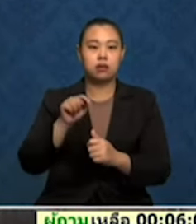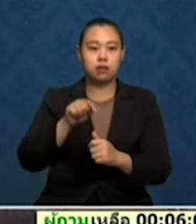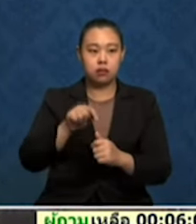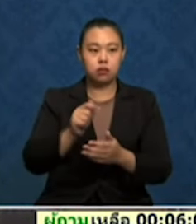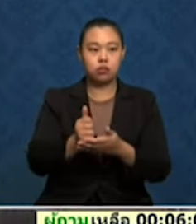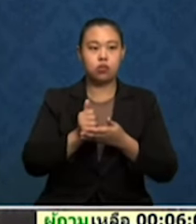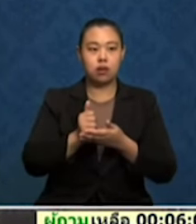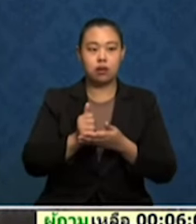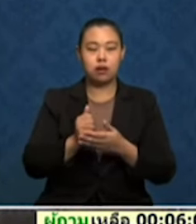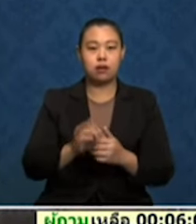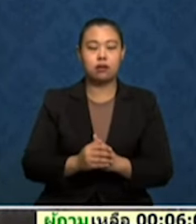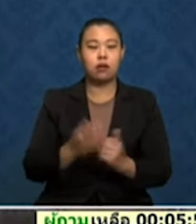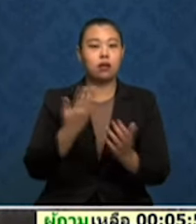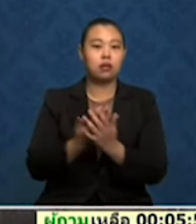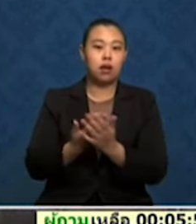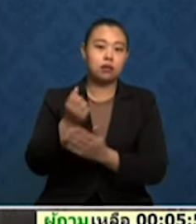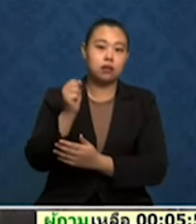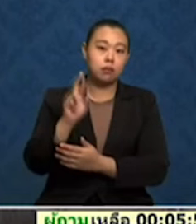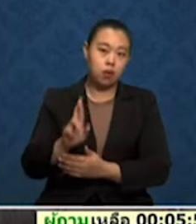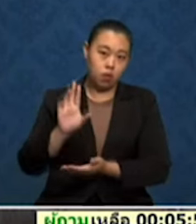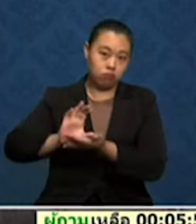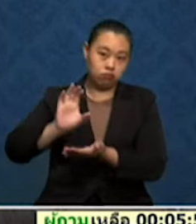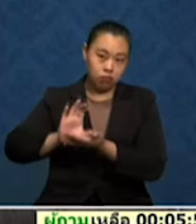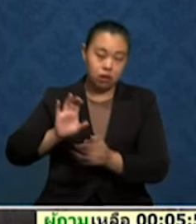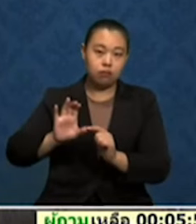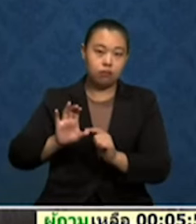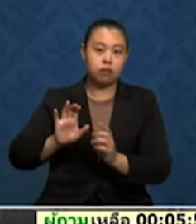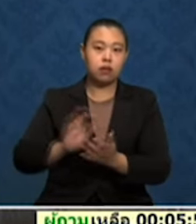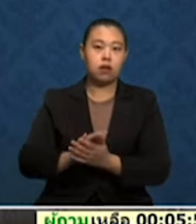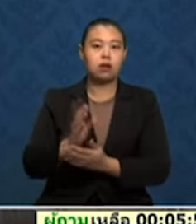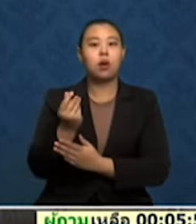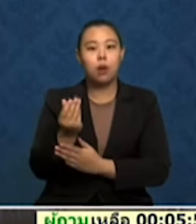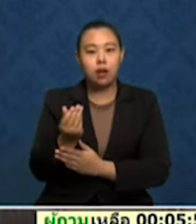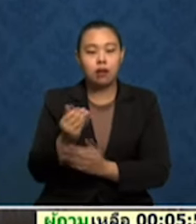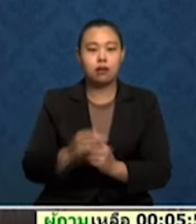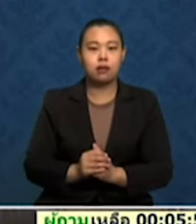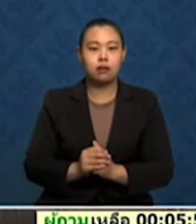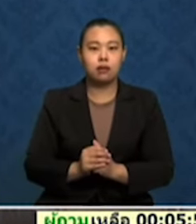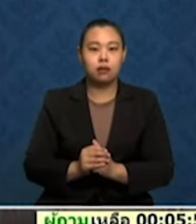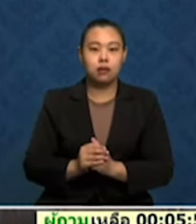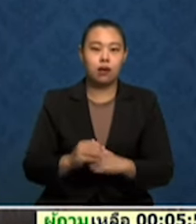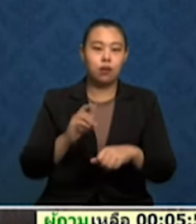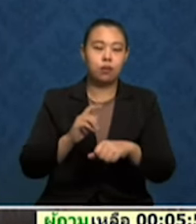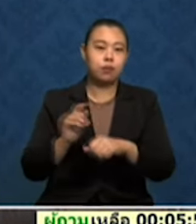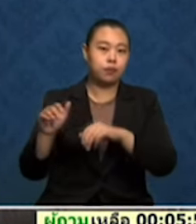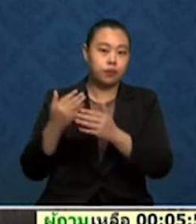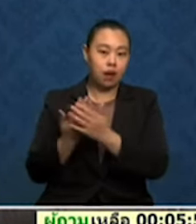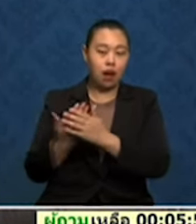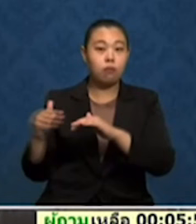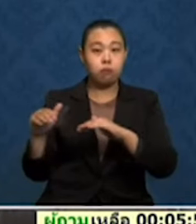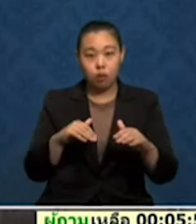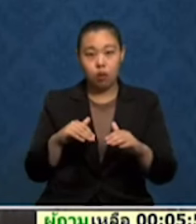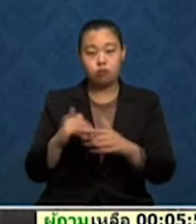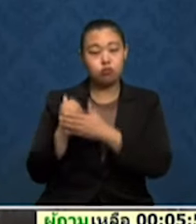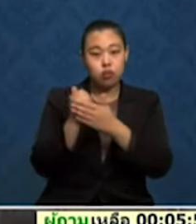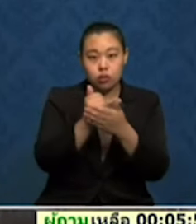นเทศบาลแม่สายไว้เท่าไหร่พร้อมใช้เมื่อไหร่เพื่อที่พวกเราจะช่วยเหลือฟื้นฟูเมืองแม่สายให้ทันภ